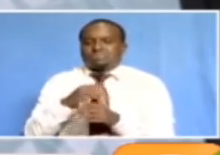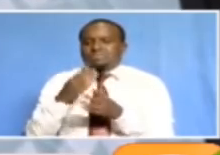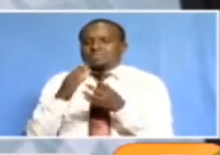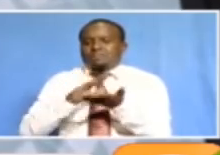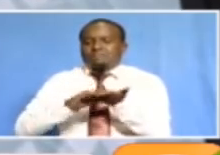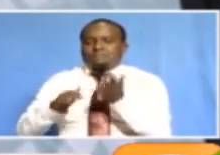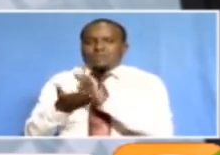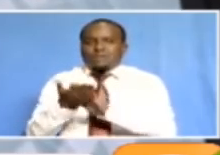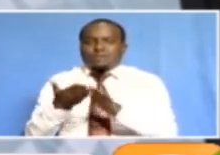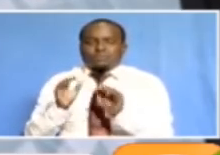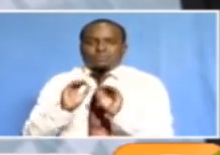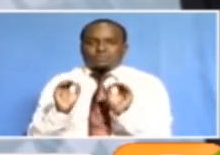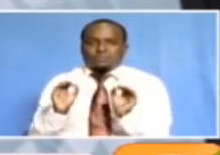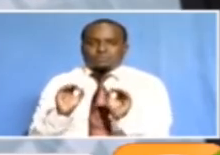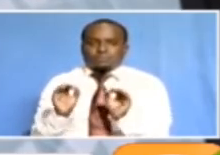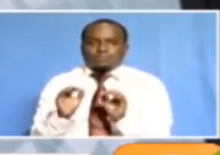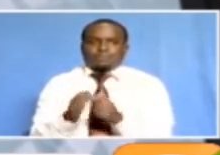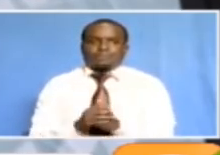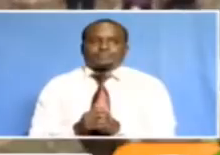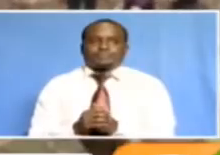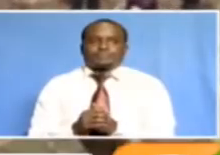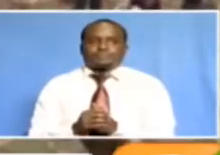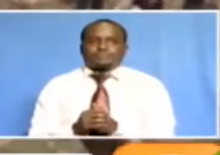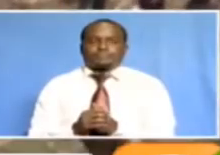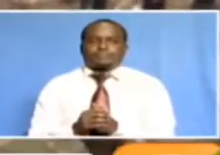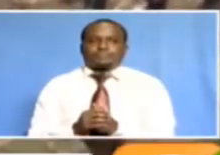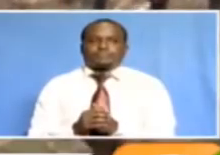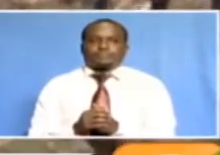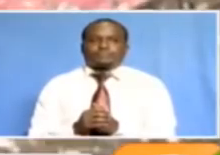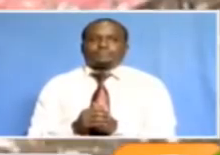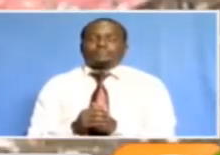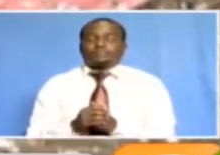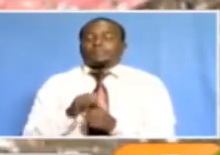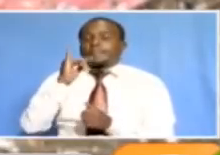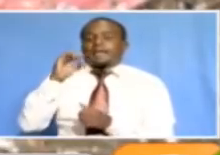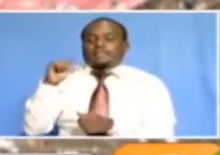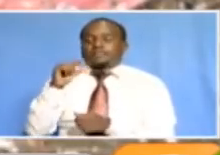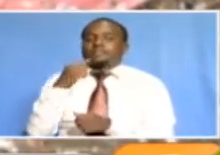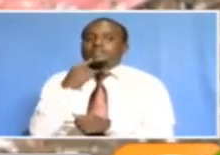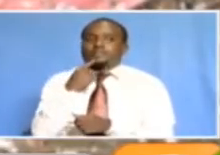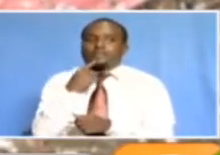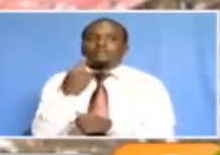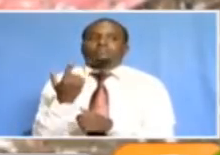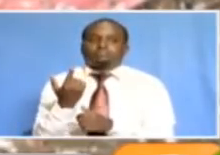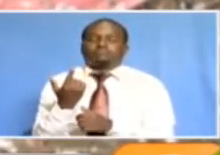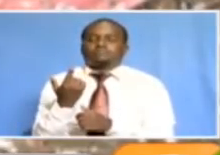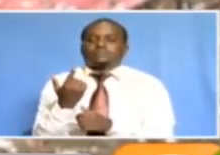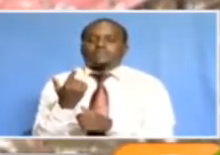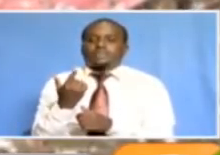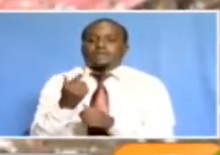who makes mistakes of that type. Joseph Boinet anasema chuma cha wakuu wa polisi